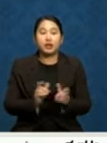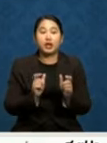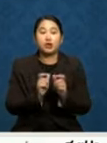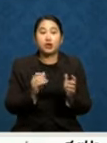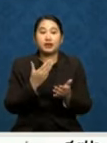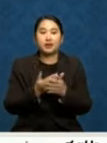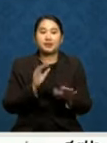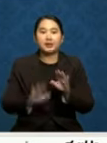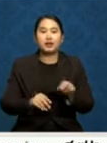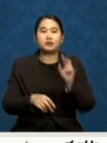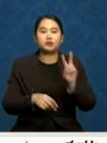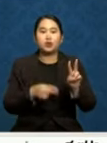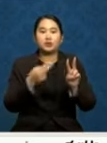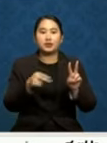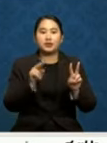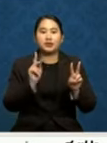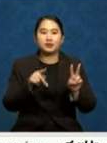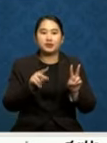กอยู่ที่